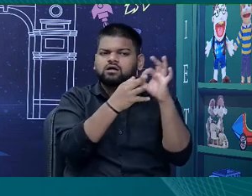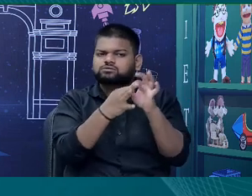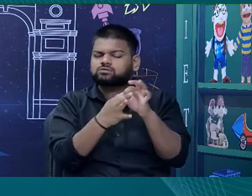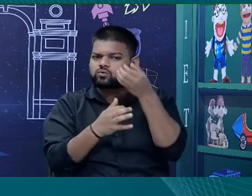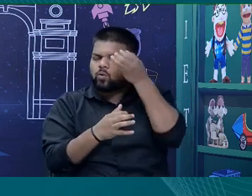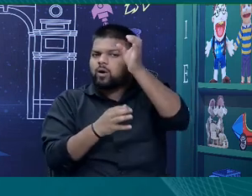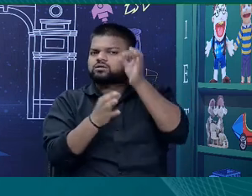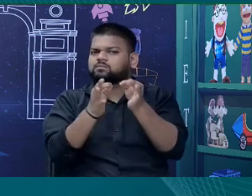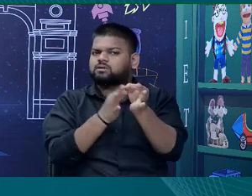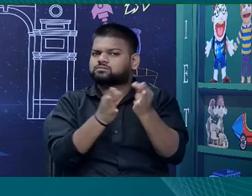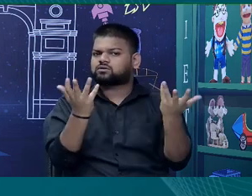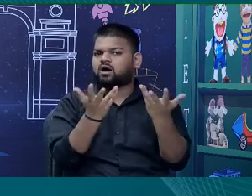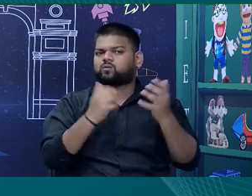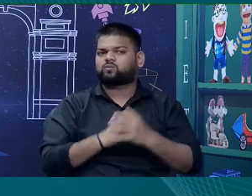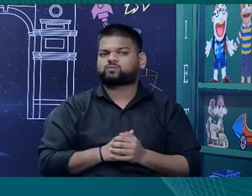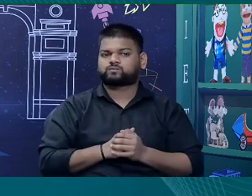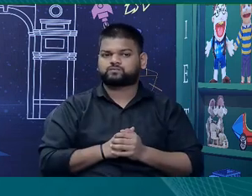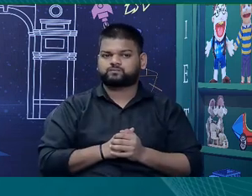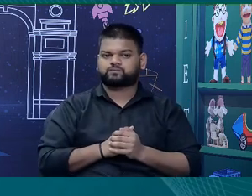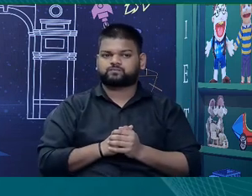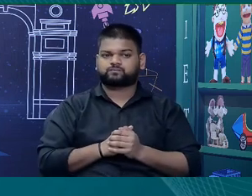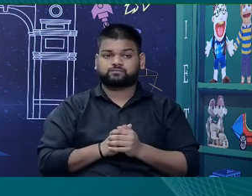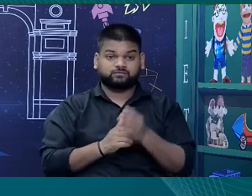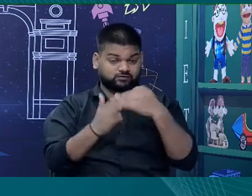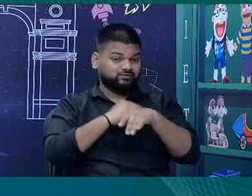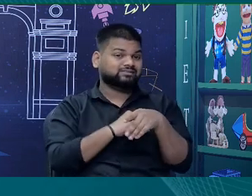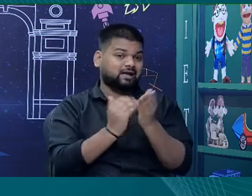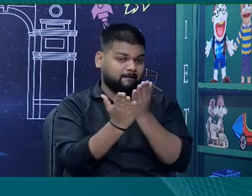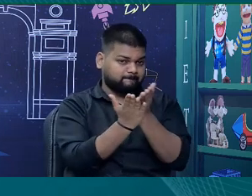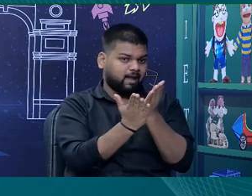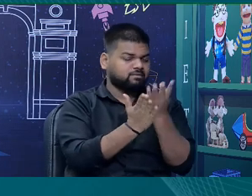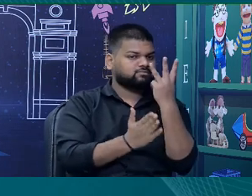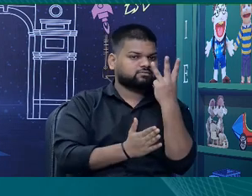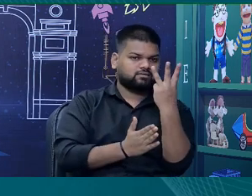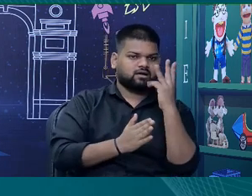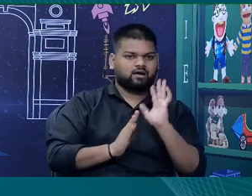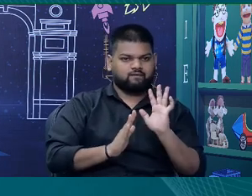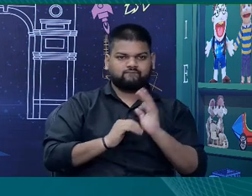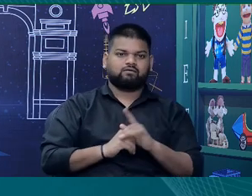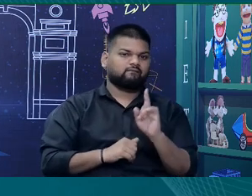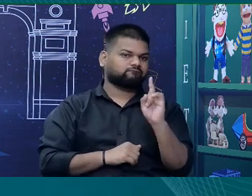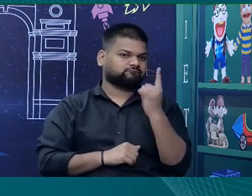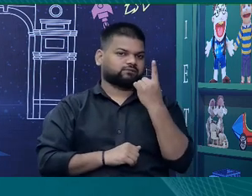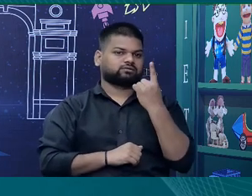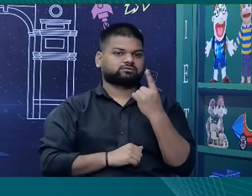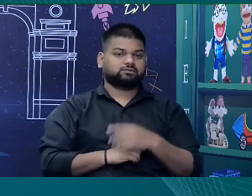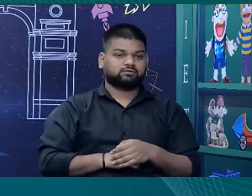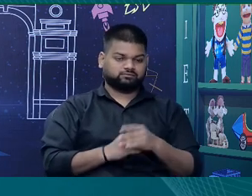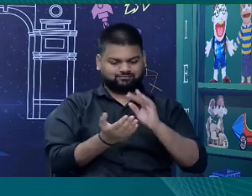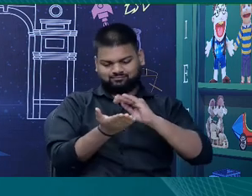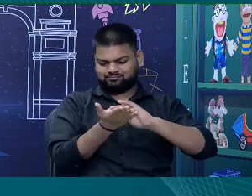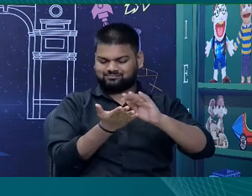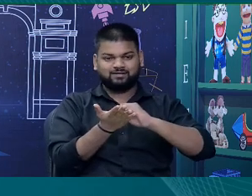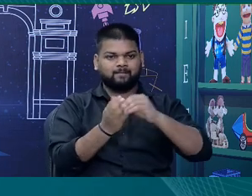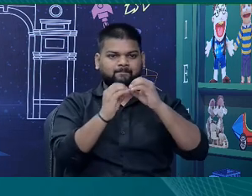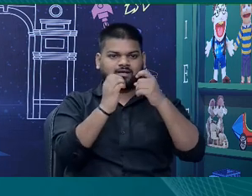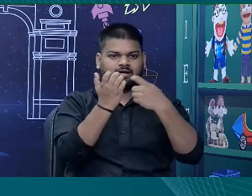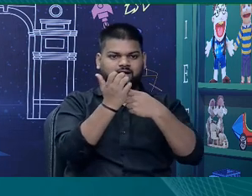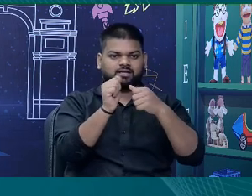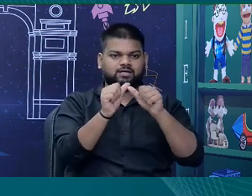पढ़ना सीखने हैं उसके लिए हमारे पास तीन मैथर्ड हैं फर्स्ट मेथड है आपका ब्रेल जिसमें आप